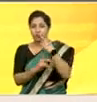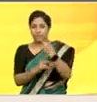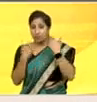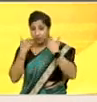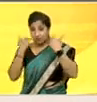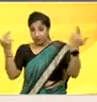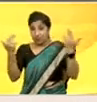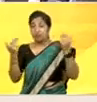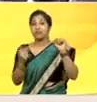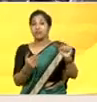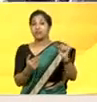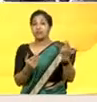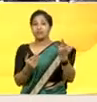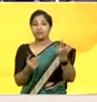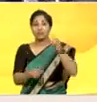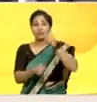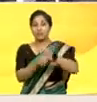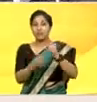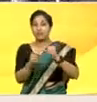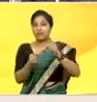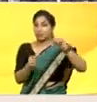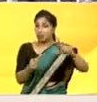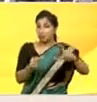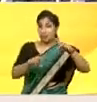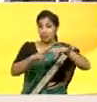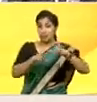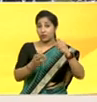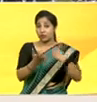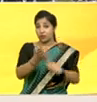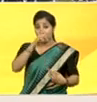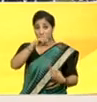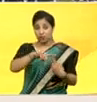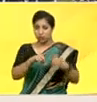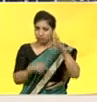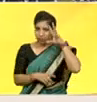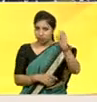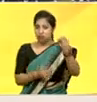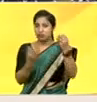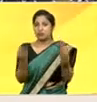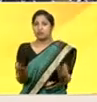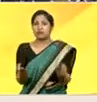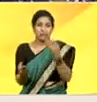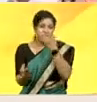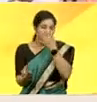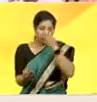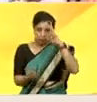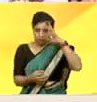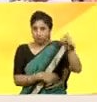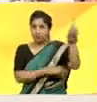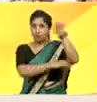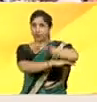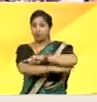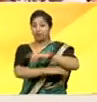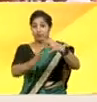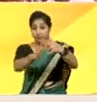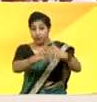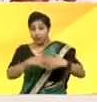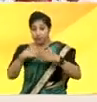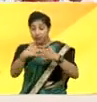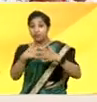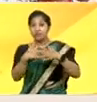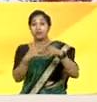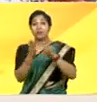मशहूर गोल्फ फोर्ट में एक यादगार योगा सेशन हुआ। अमेरिका के न्यूयॉर्क